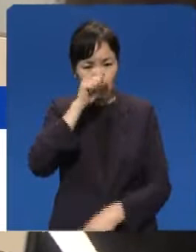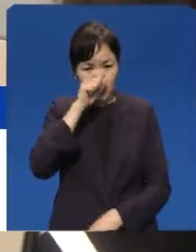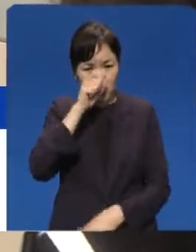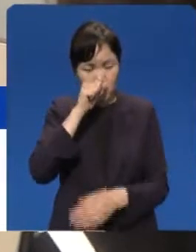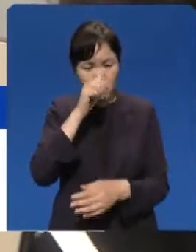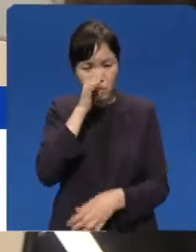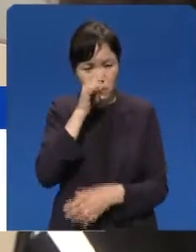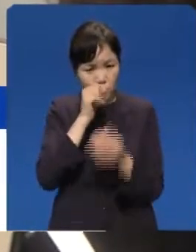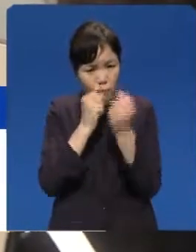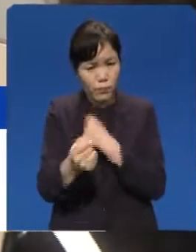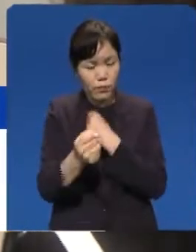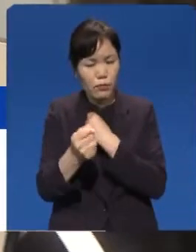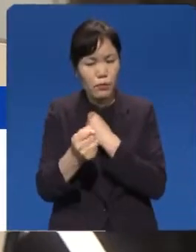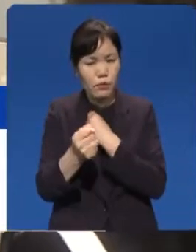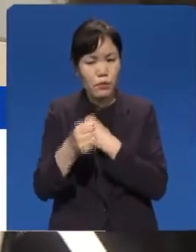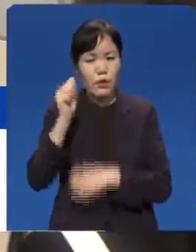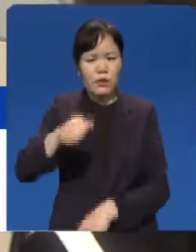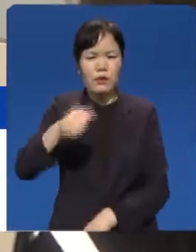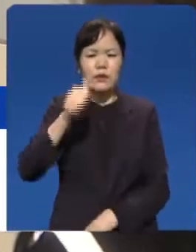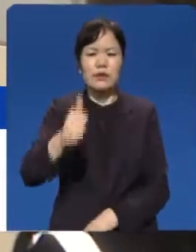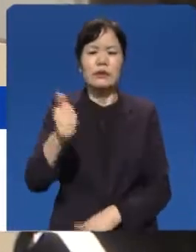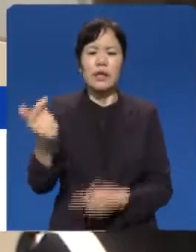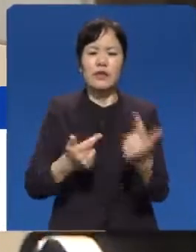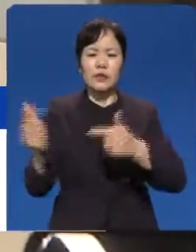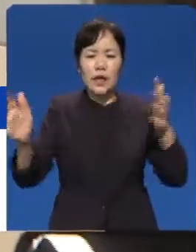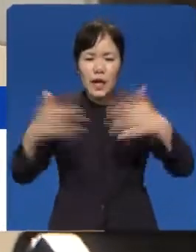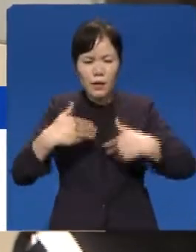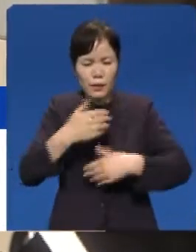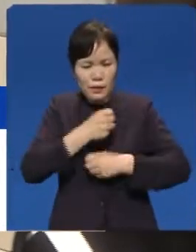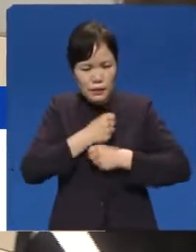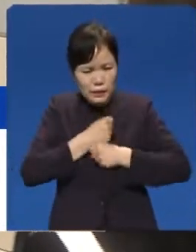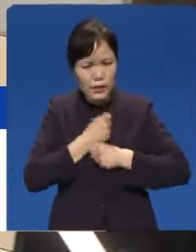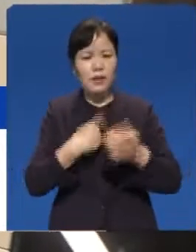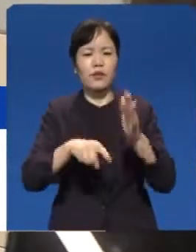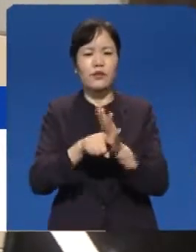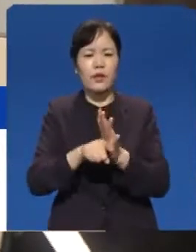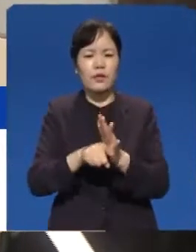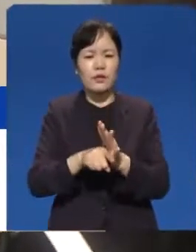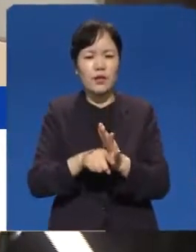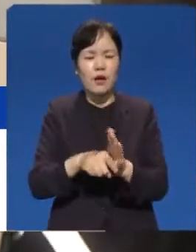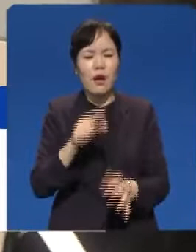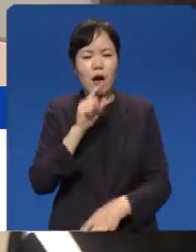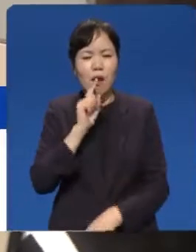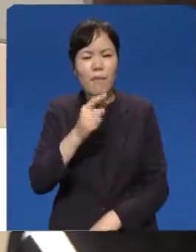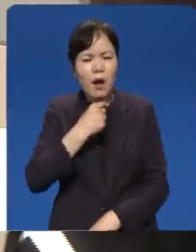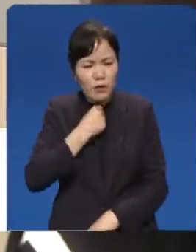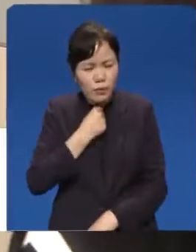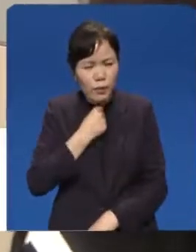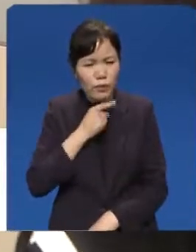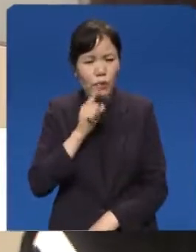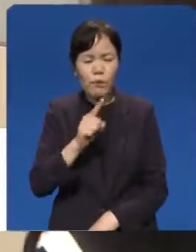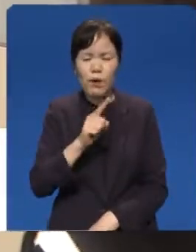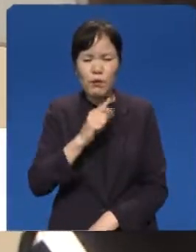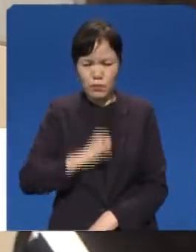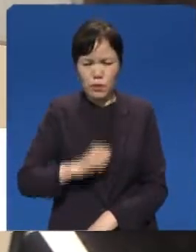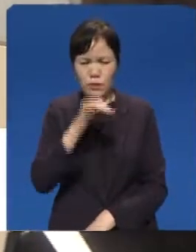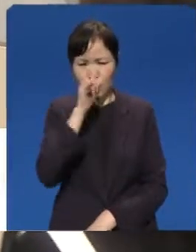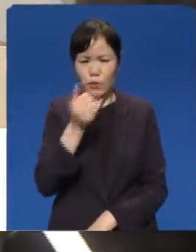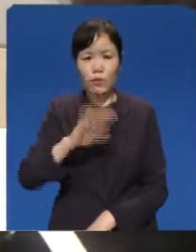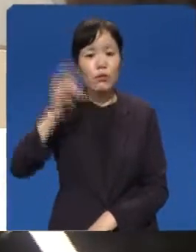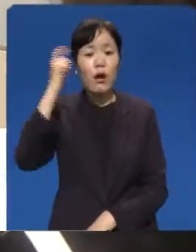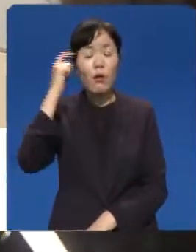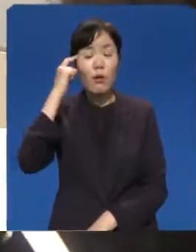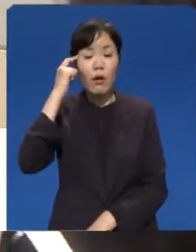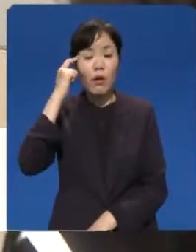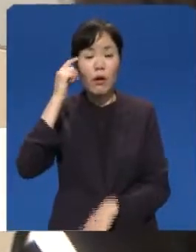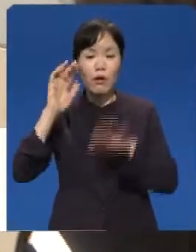의장 중재의 합의라고 하는 정신을 지키기 위해서 그 얘기를 입에 담고 싶어도 안 담고 있는 거잖아요. 그런데 왜 저렇게